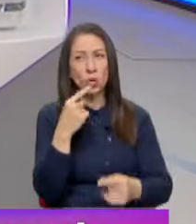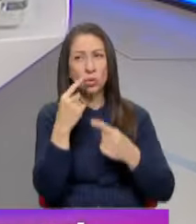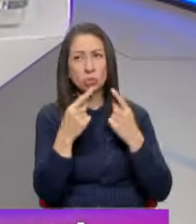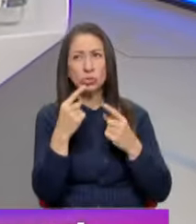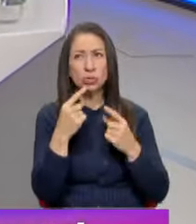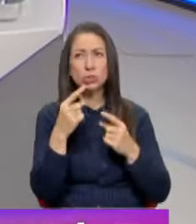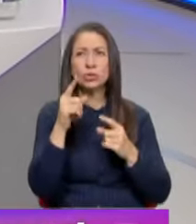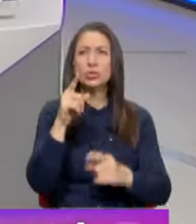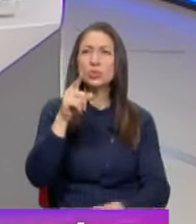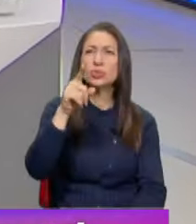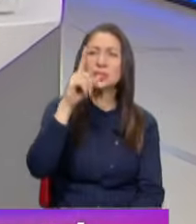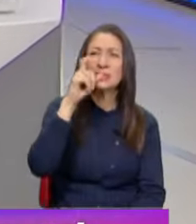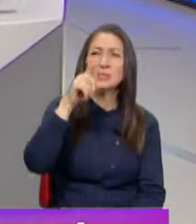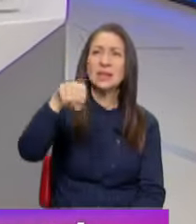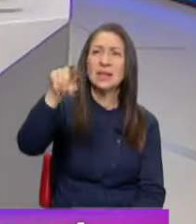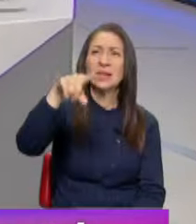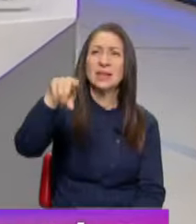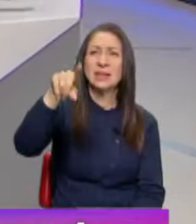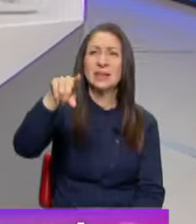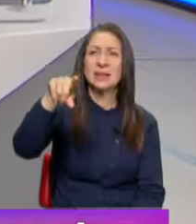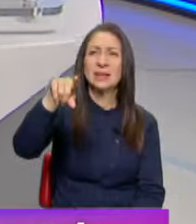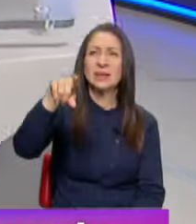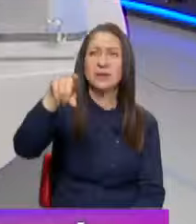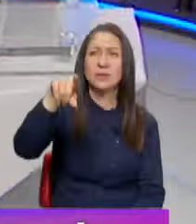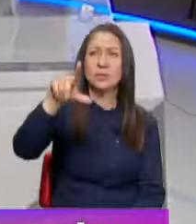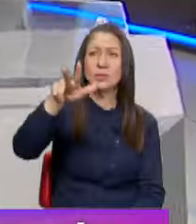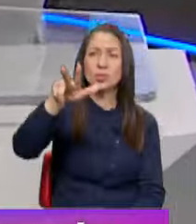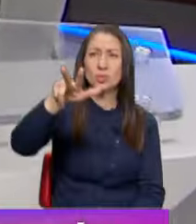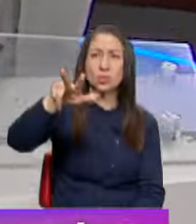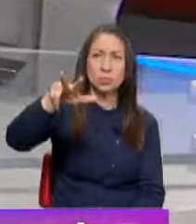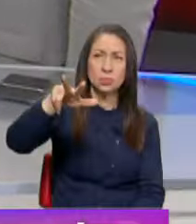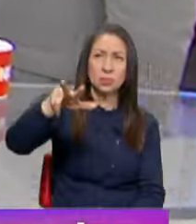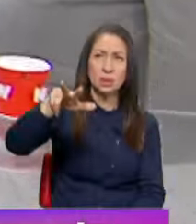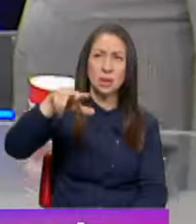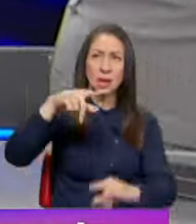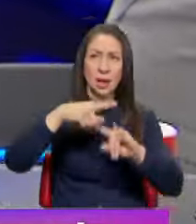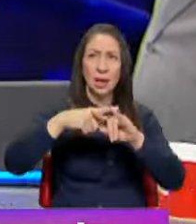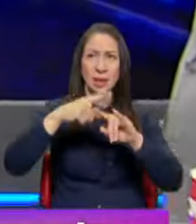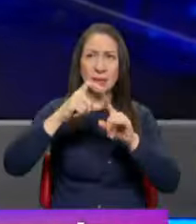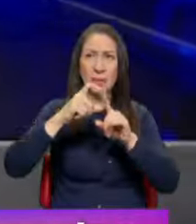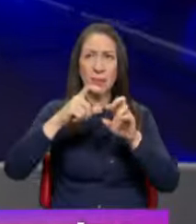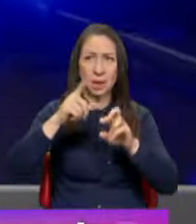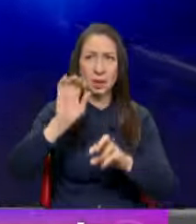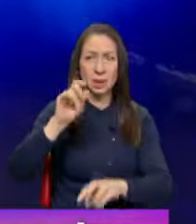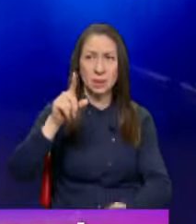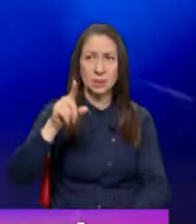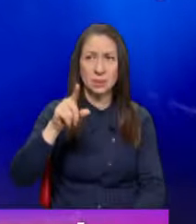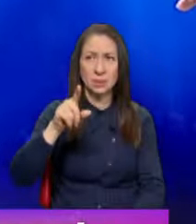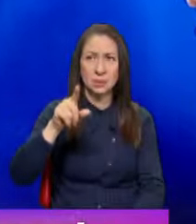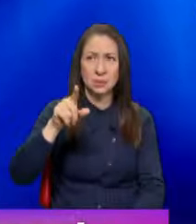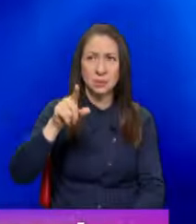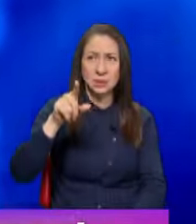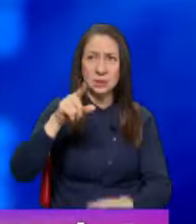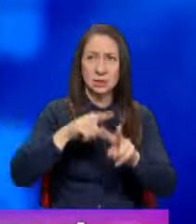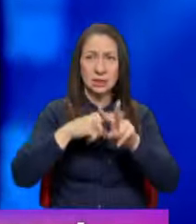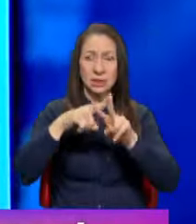konuş yoruma geçmeden şu resimdekiler şu üç kişi HDP'li değil mi o dönem Evet şu